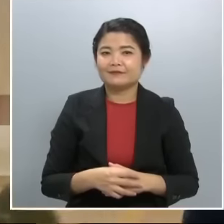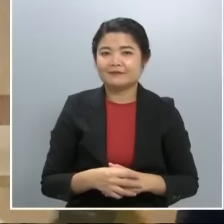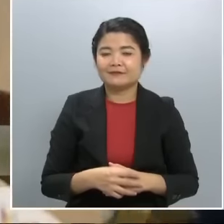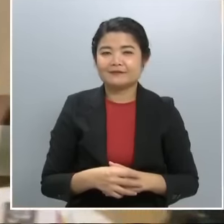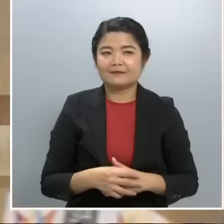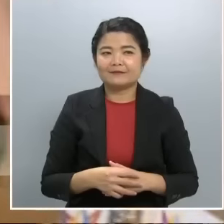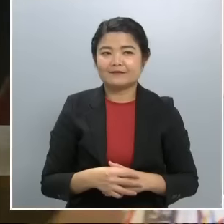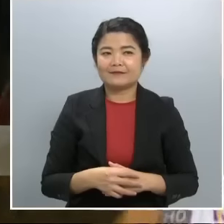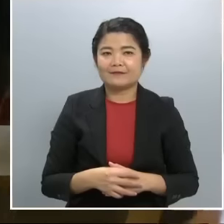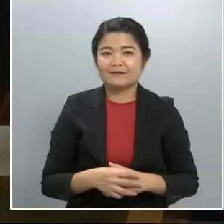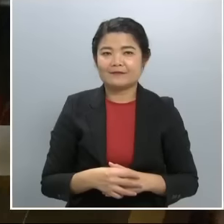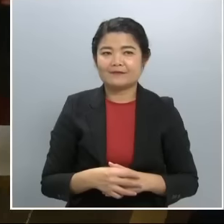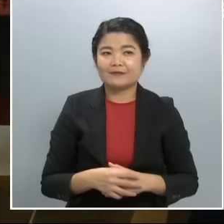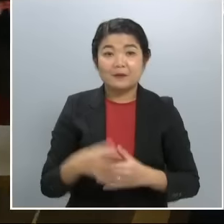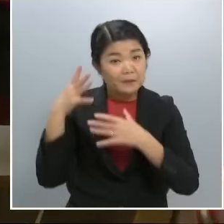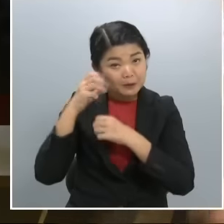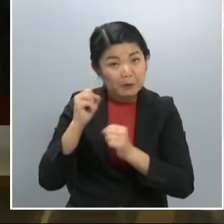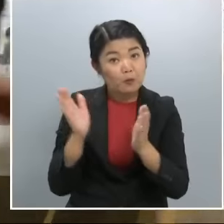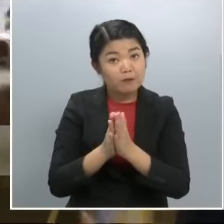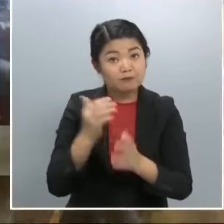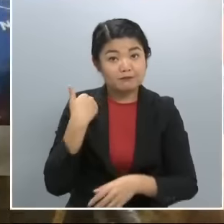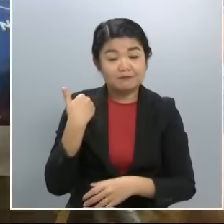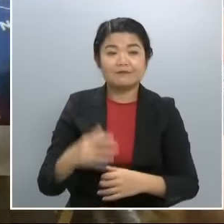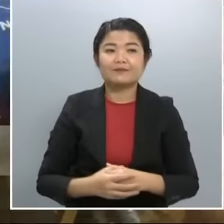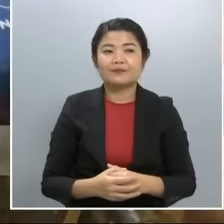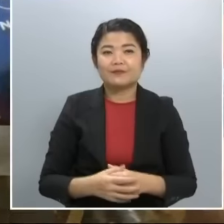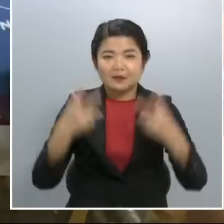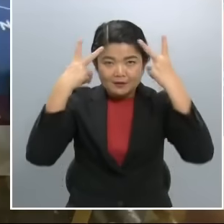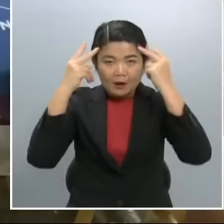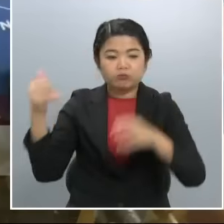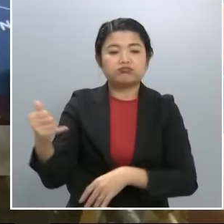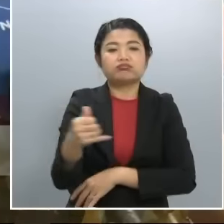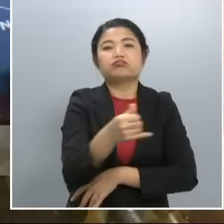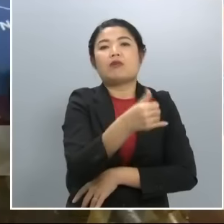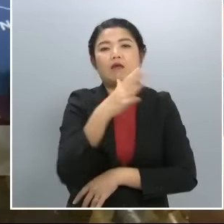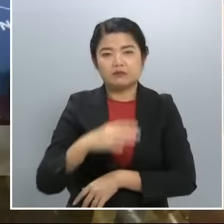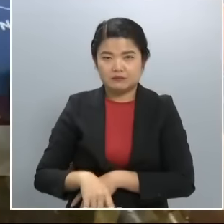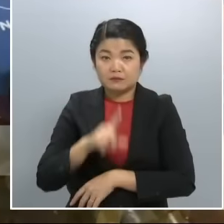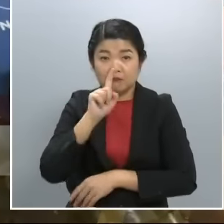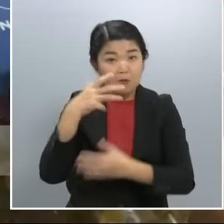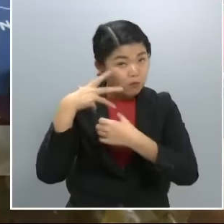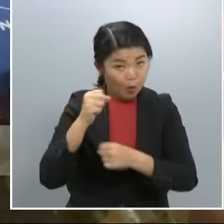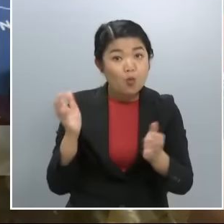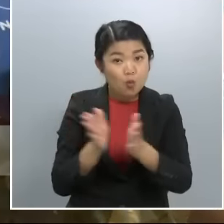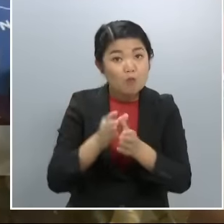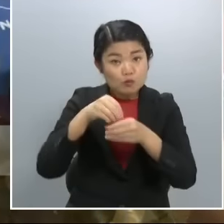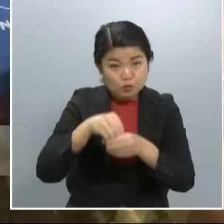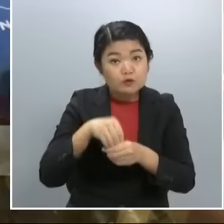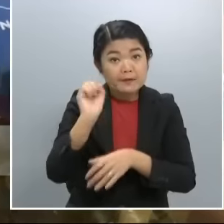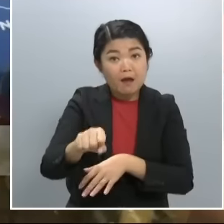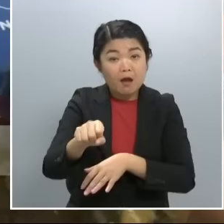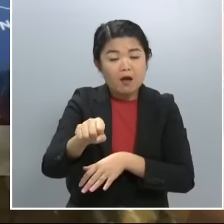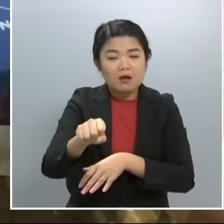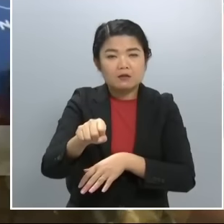ธิปัตย์ด้วยไหมคะขอบคุณ ท่านนายกเดินออกไปซะก่อนถามแล้วประชาธิปัตย์ด้วยได้ไหมคะด้วยไหมคะ